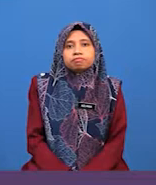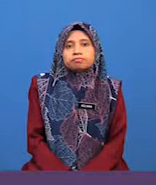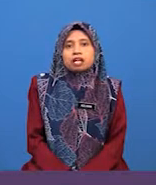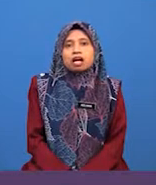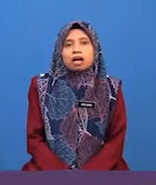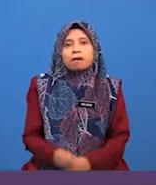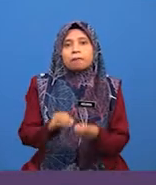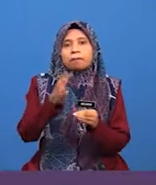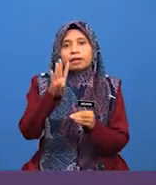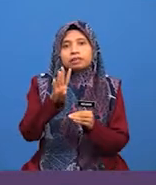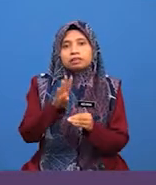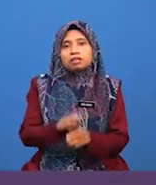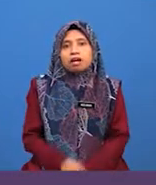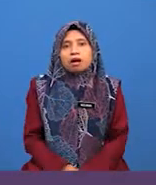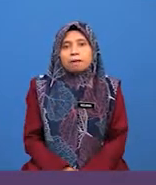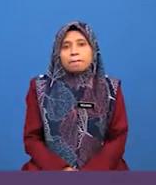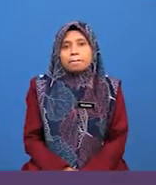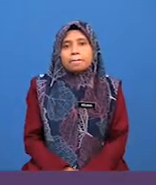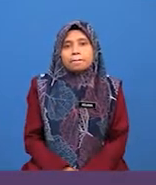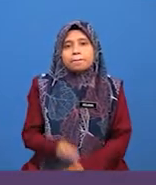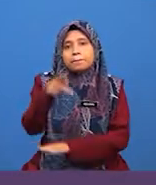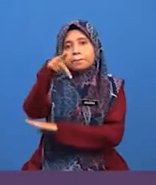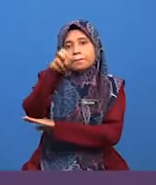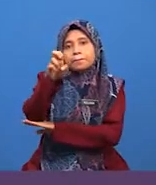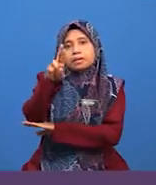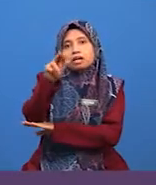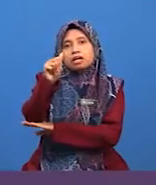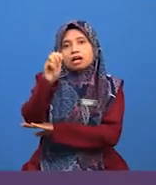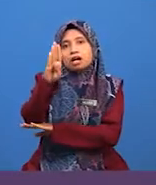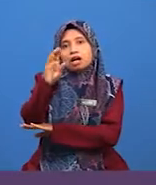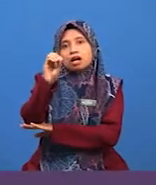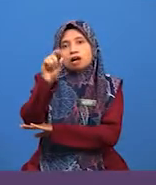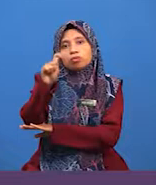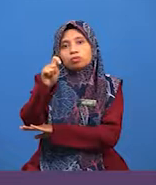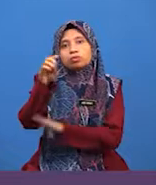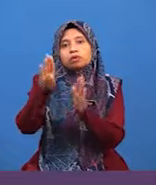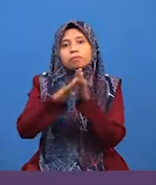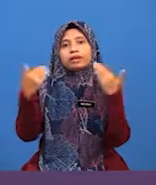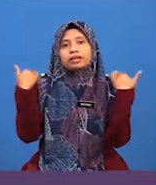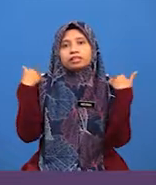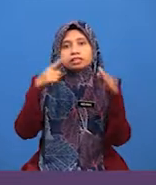Ayat keempat. Perabot berada di atas kepala kita.